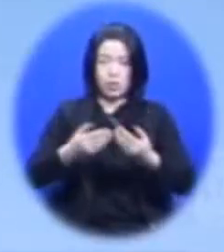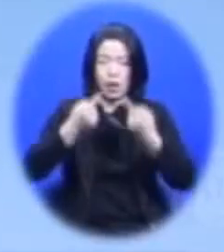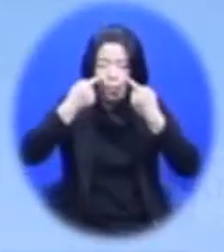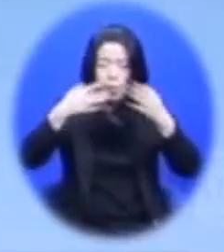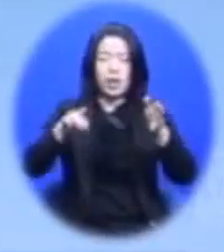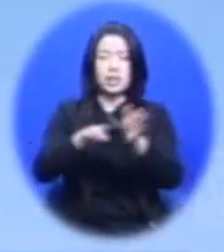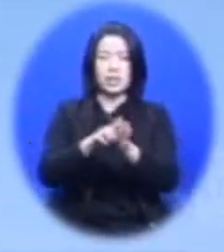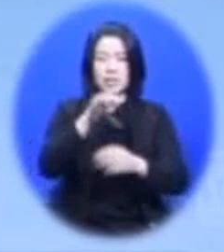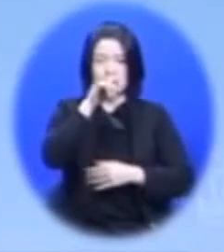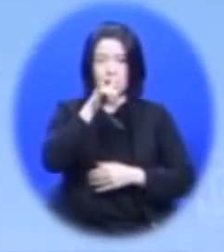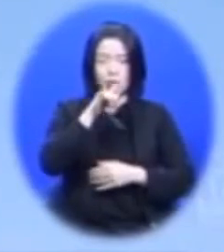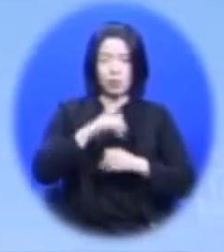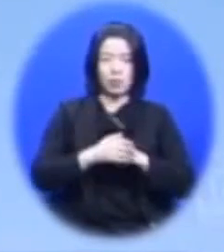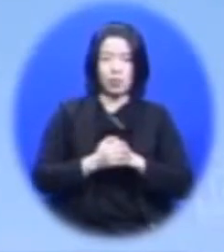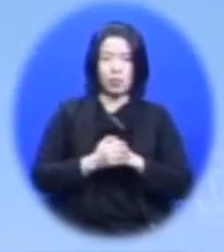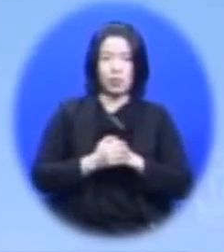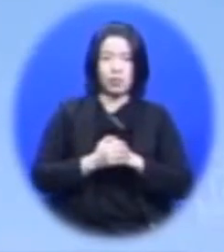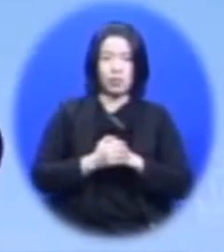있어요.